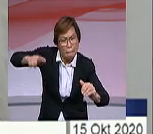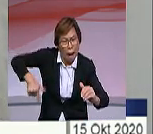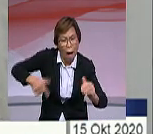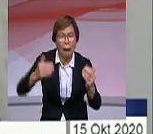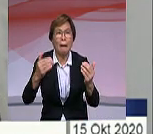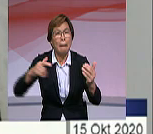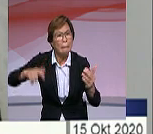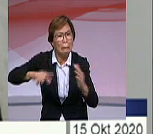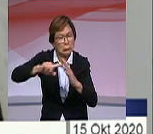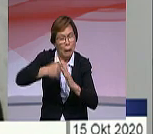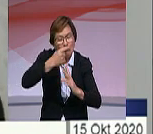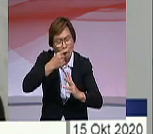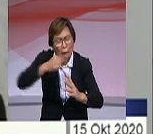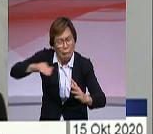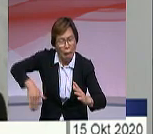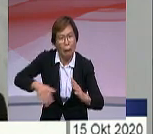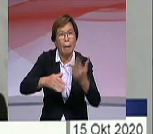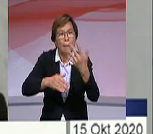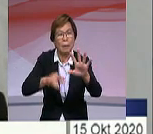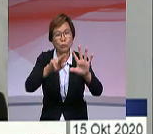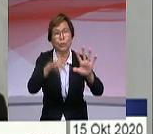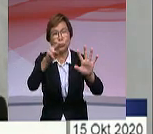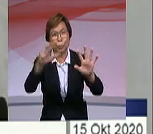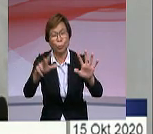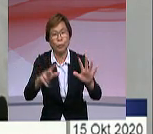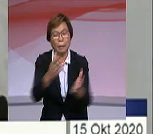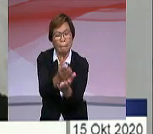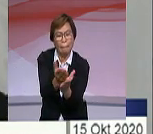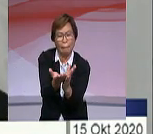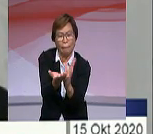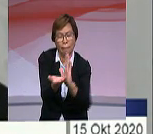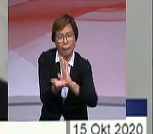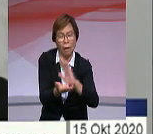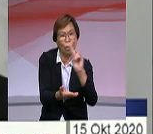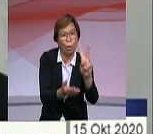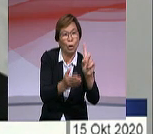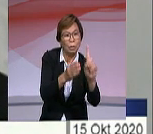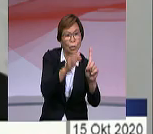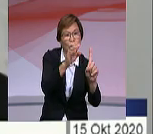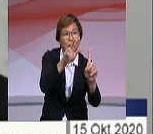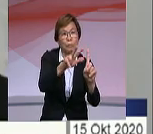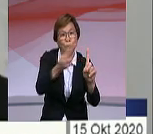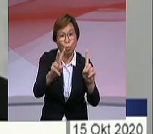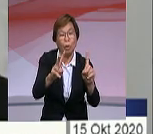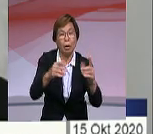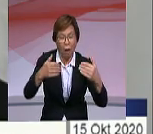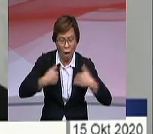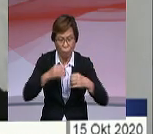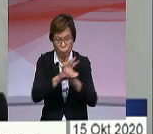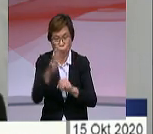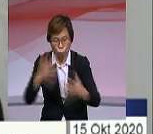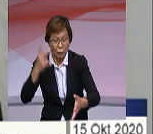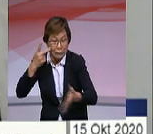berbanding dengan kes 15,023. Pecahan bagi 132 kes positif COVID-19